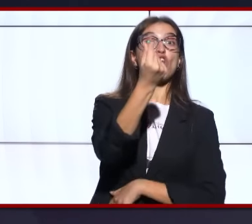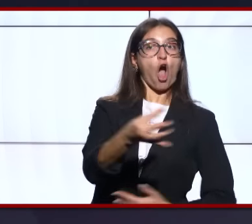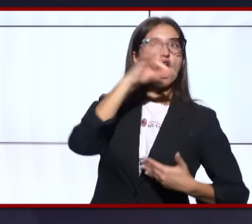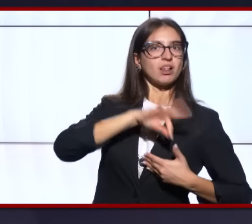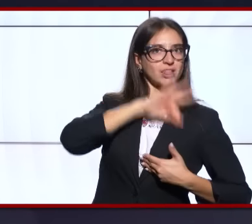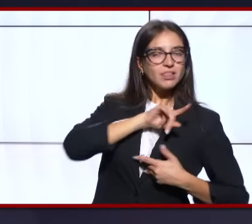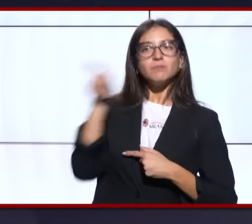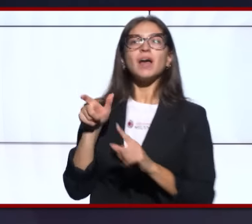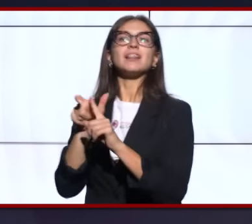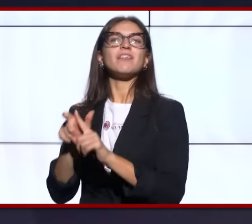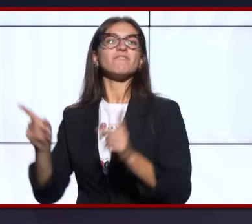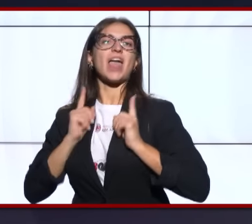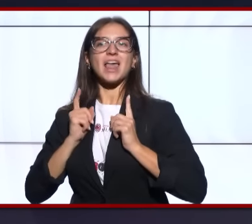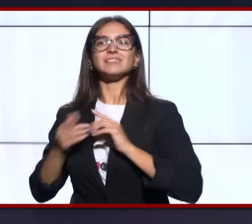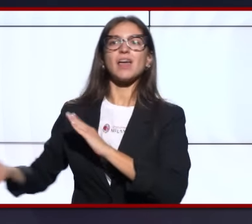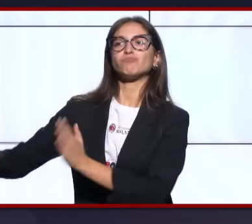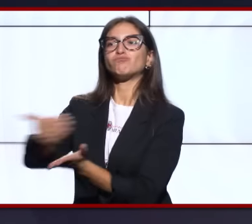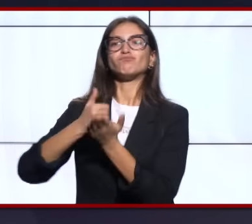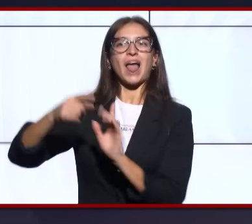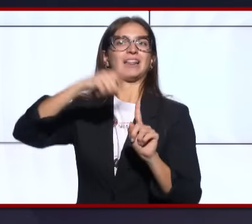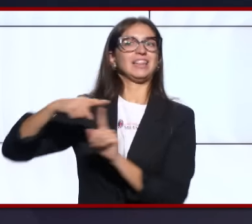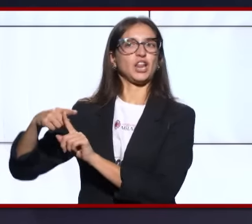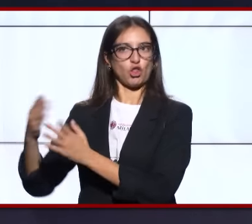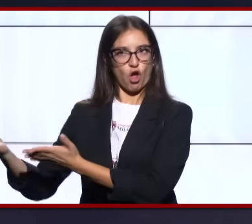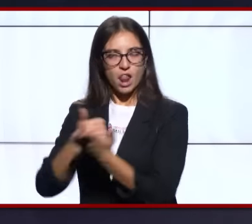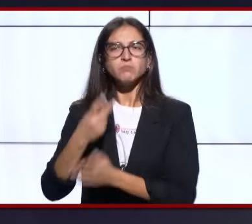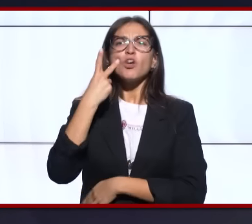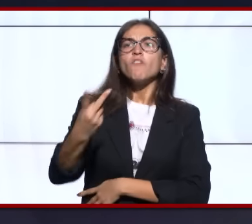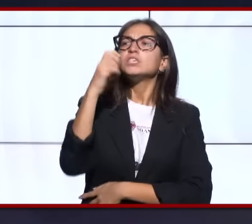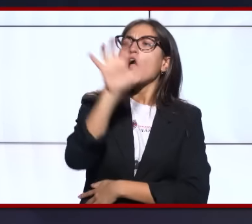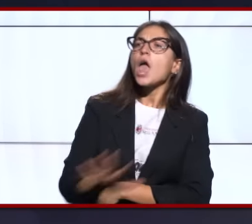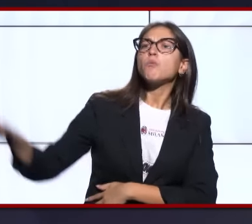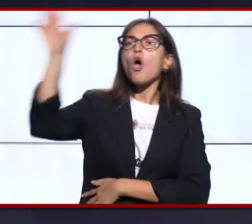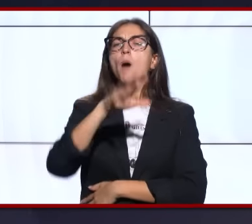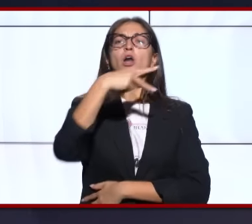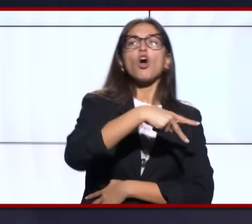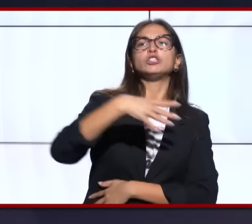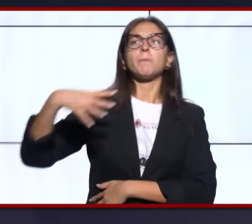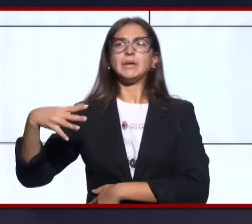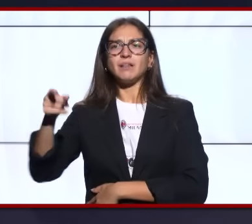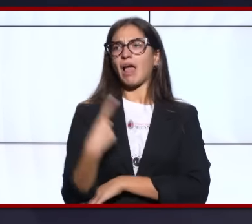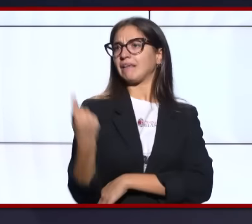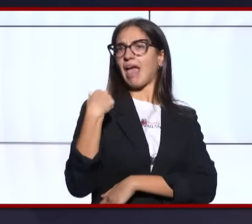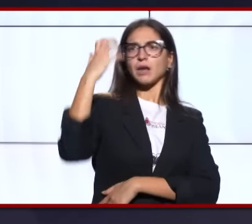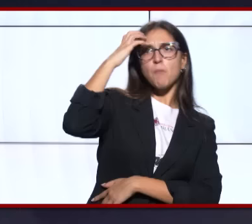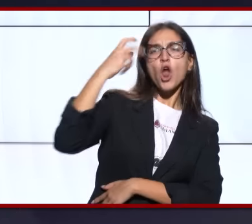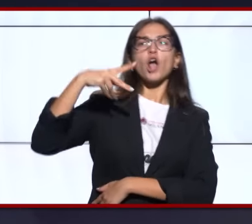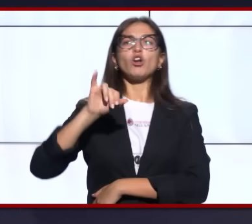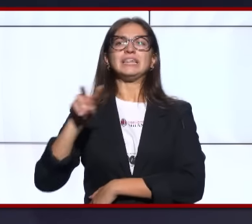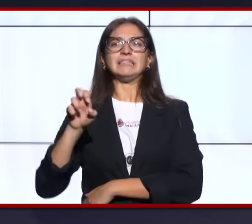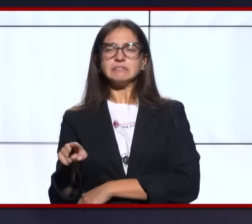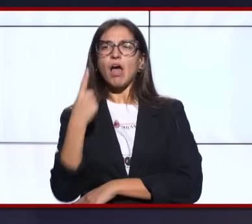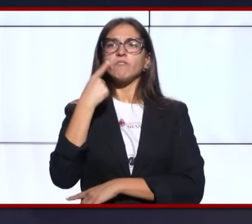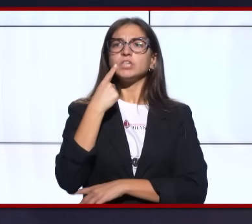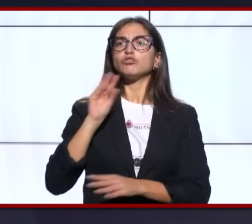visto l'ultimo weekend 4-4 ieri ma in tutta Europa Norwich Middle brough 3-3 Ieri ho visto Monaco Nizza retropassaggio